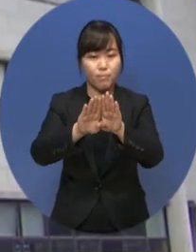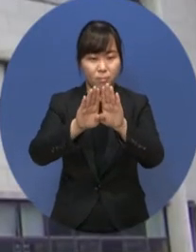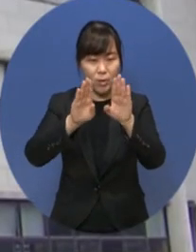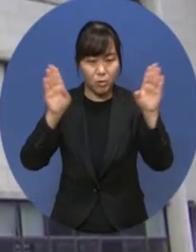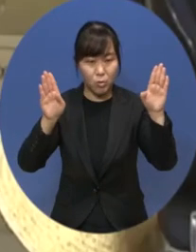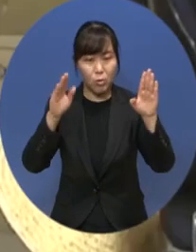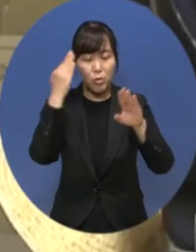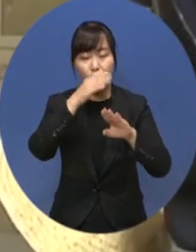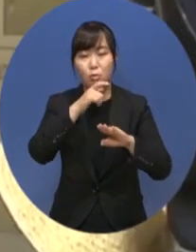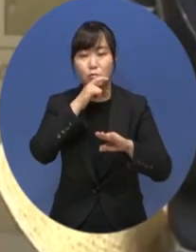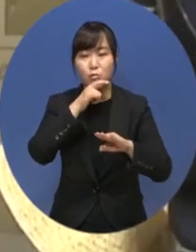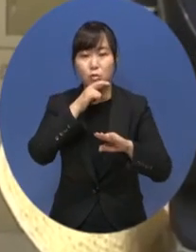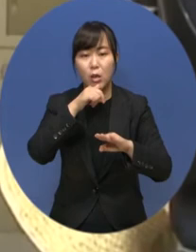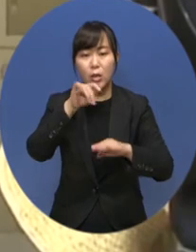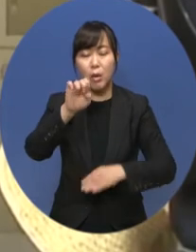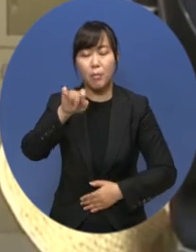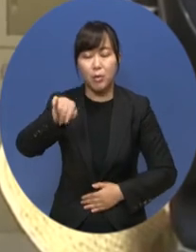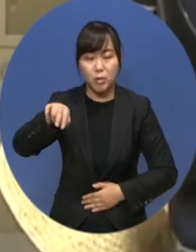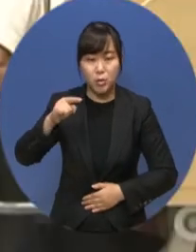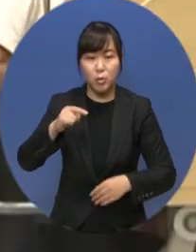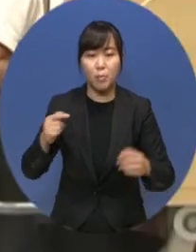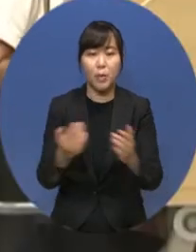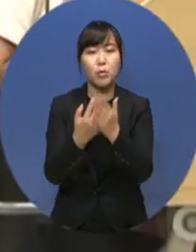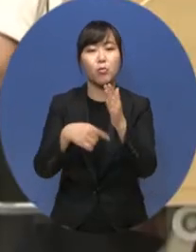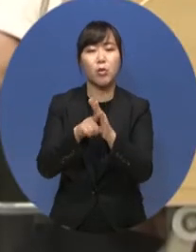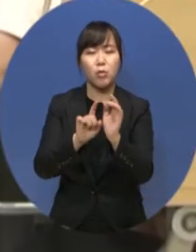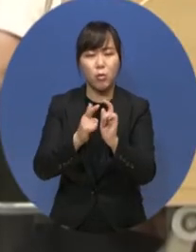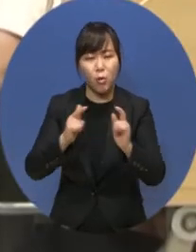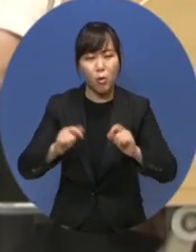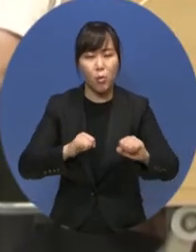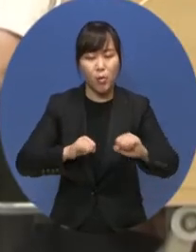활성화를 위해 서명운동 등 다양한